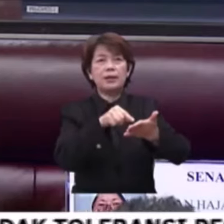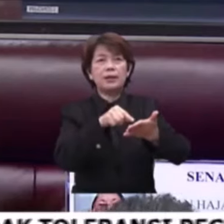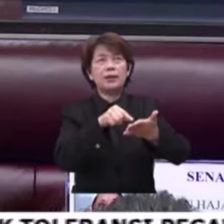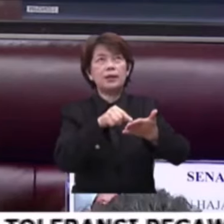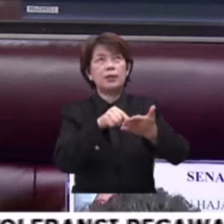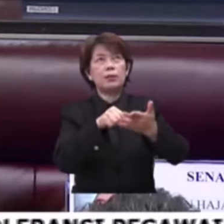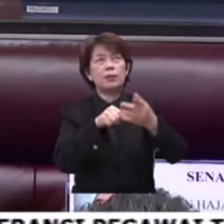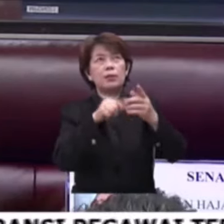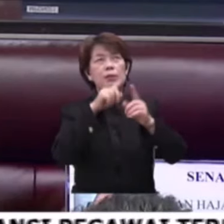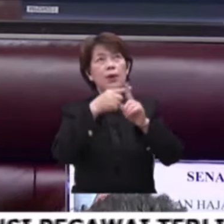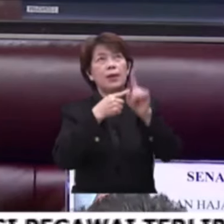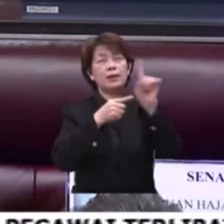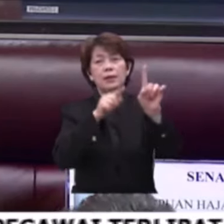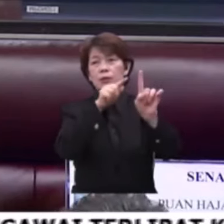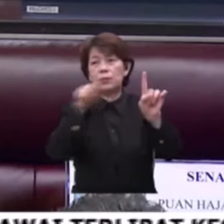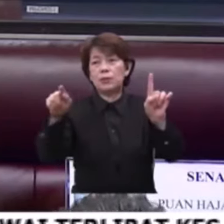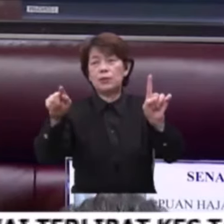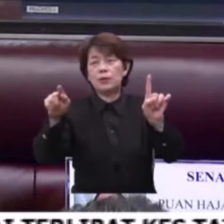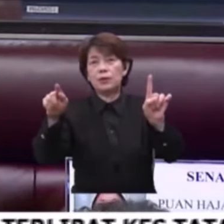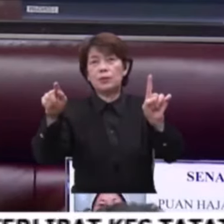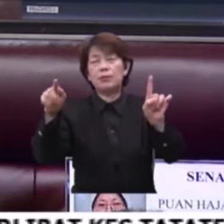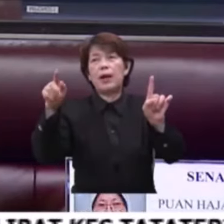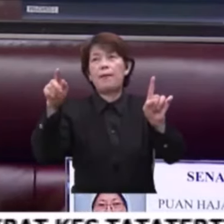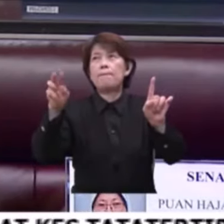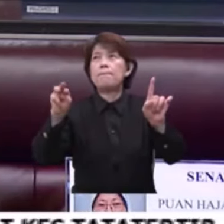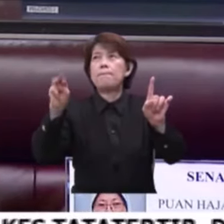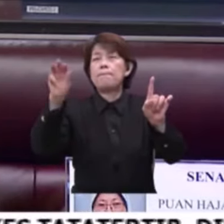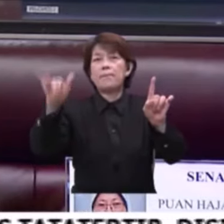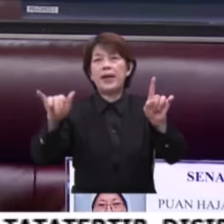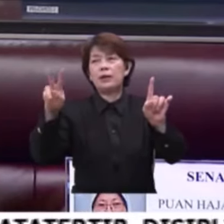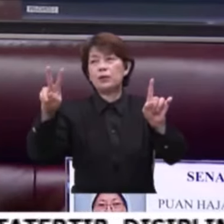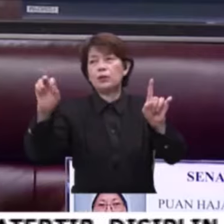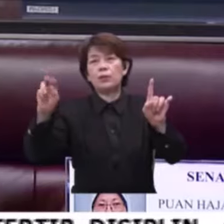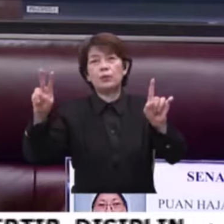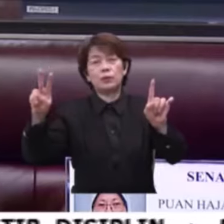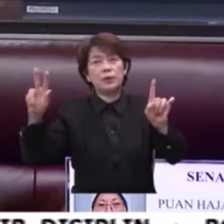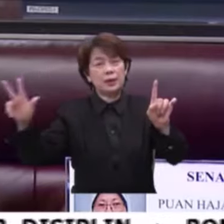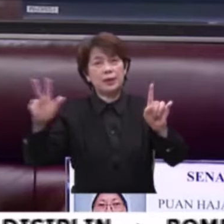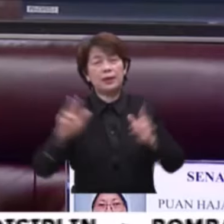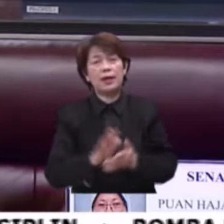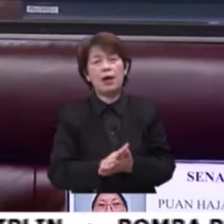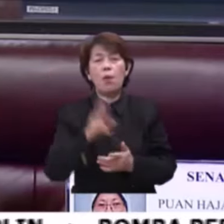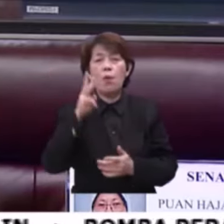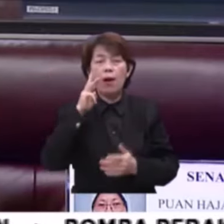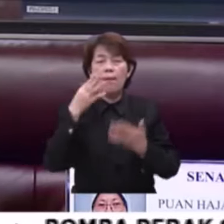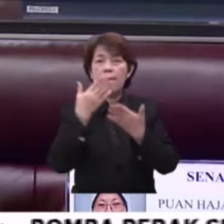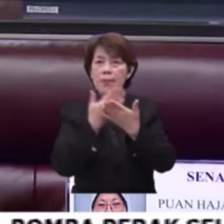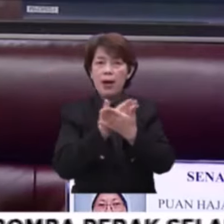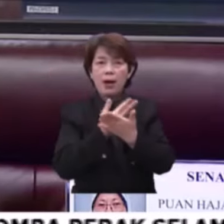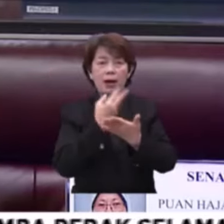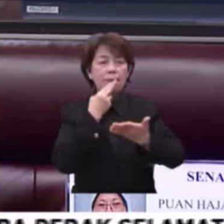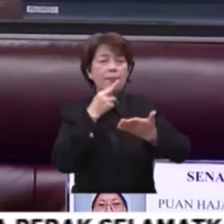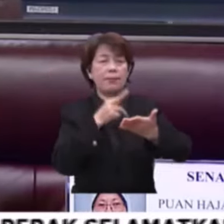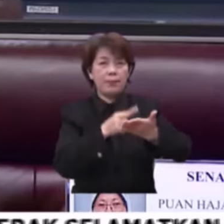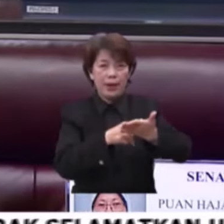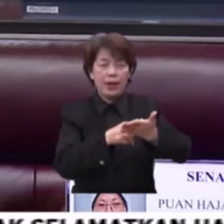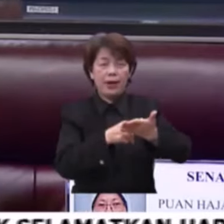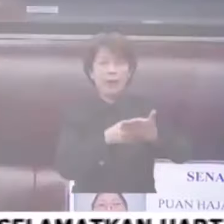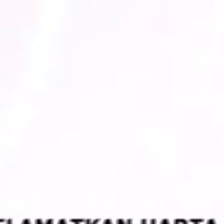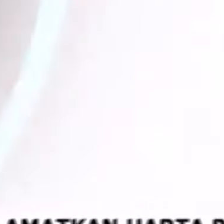எடுக்கும் நடவடிக்கைகள் குறித்து செனட்டர் அமீர் முகமது கசாலி அறிய விழைந்த போது சரஸ்வதி கந்தசாமி இந்த விளக்கத்தை